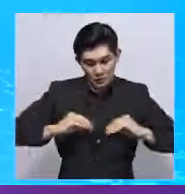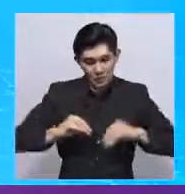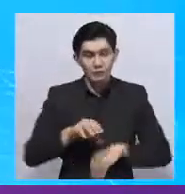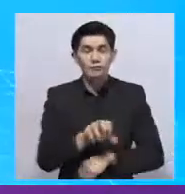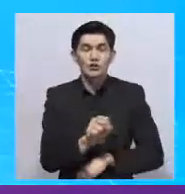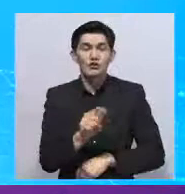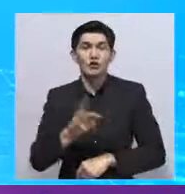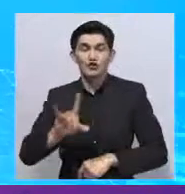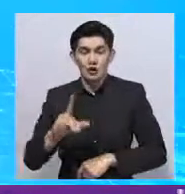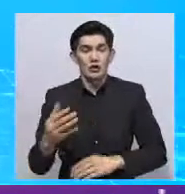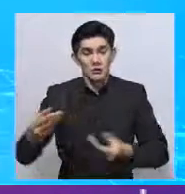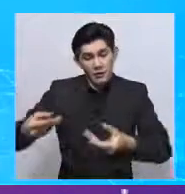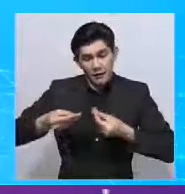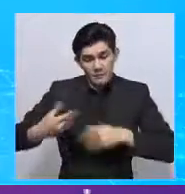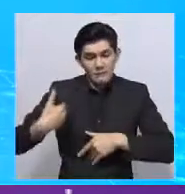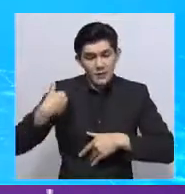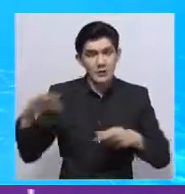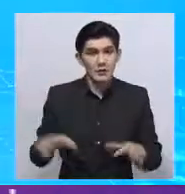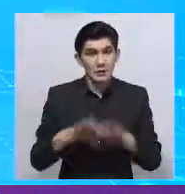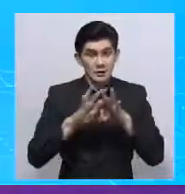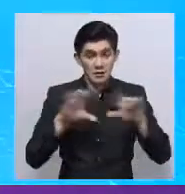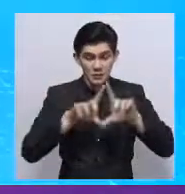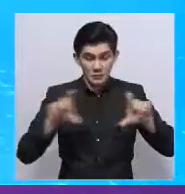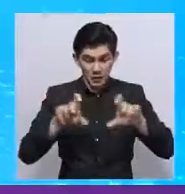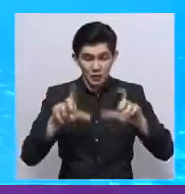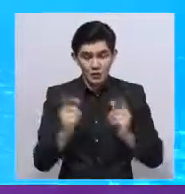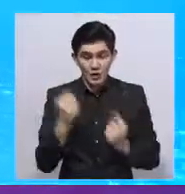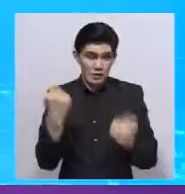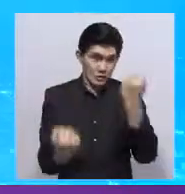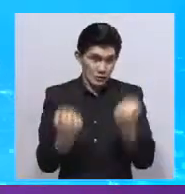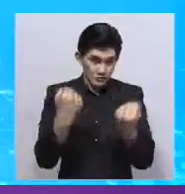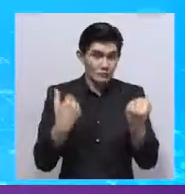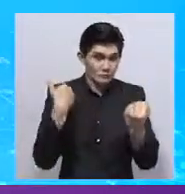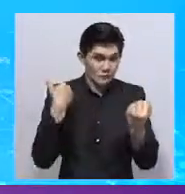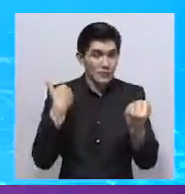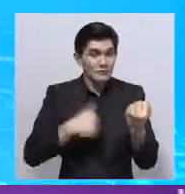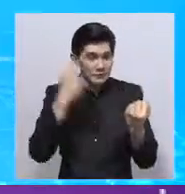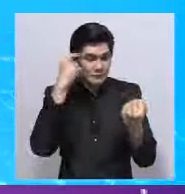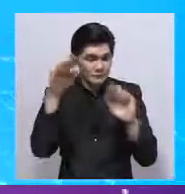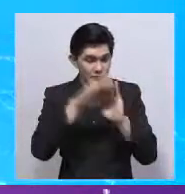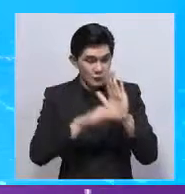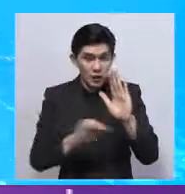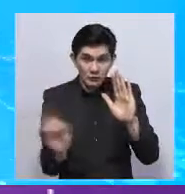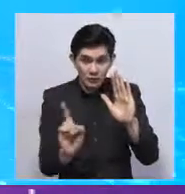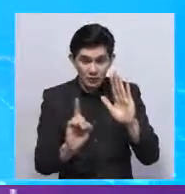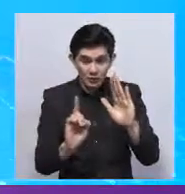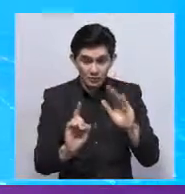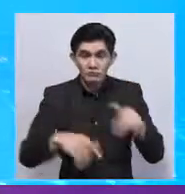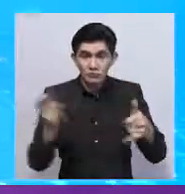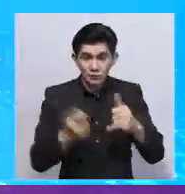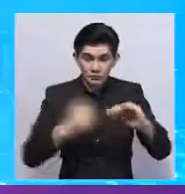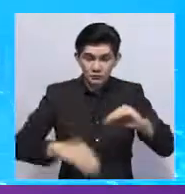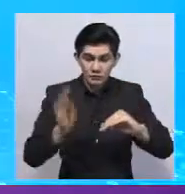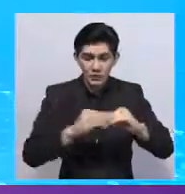ตช.หรือว่าสำนักงานตำรวจแห่งชาติเสนอเรื่องใบอนุญาตขับขี่นะครับโดยมีกระบวนการตั้งแต่เพิ่มโทษ